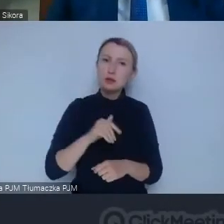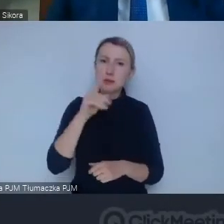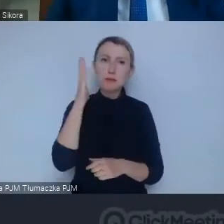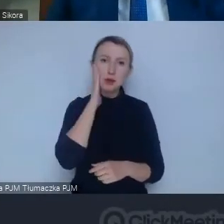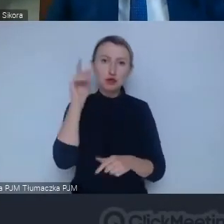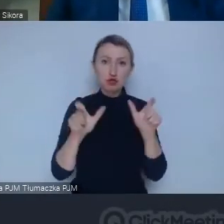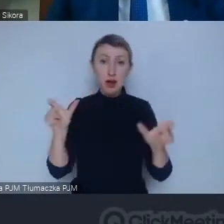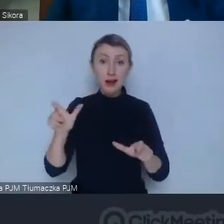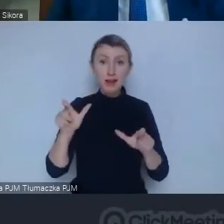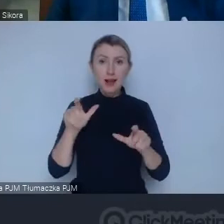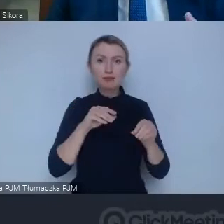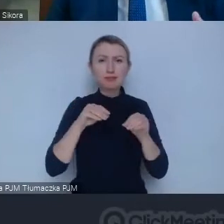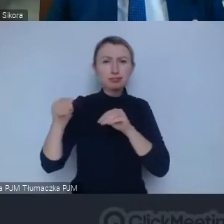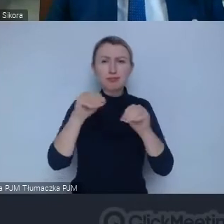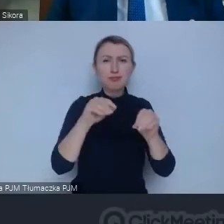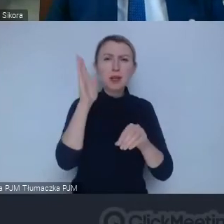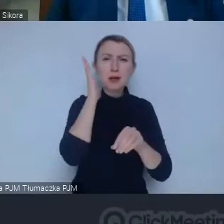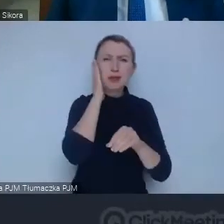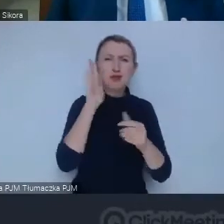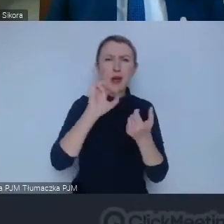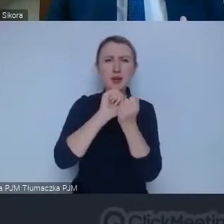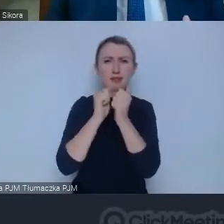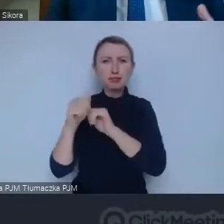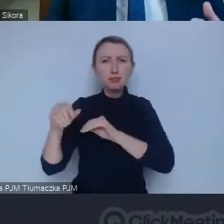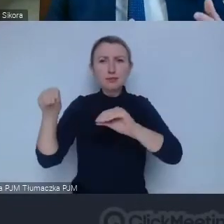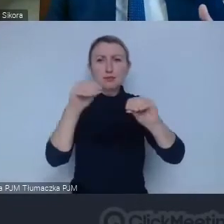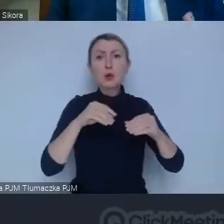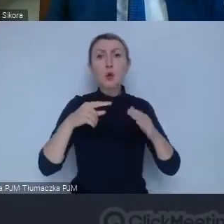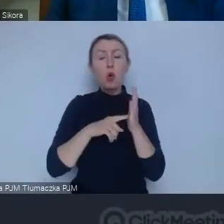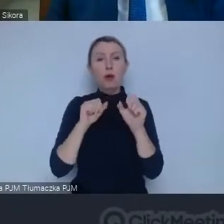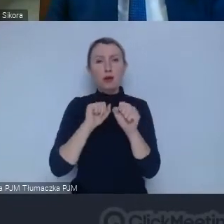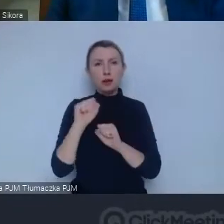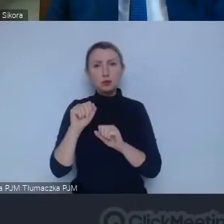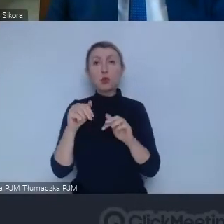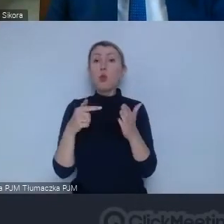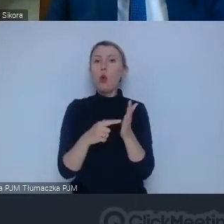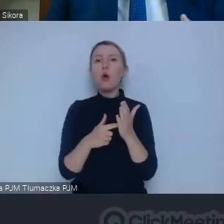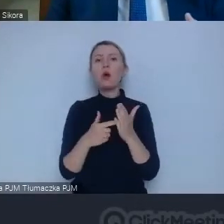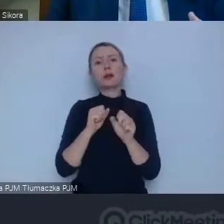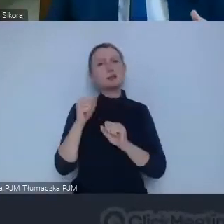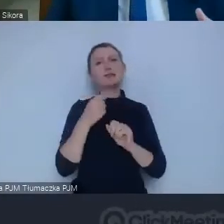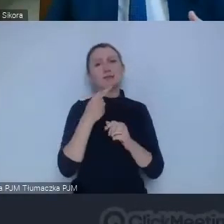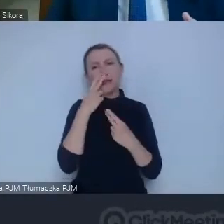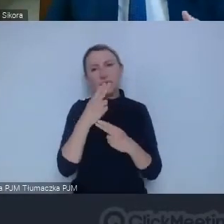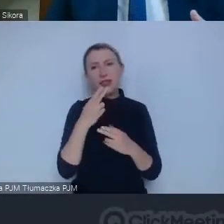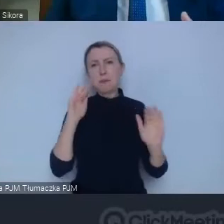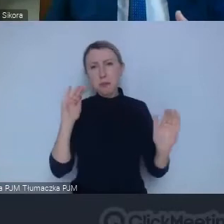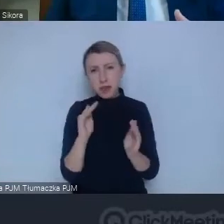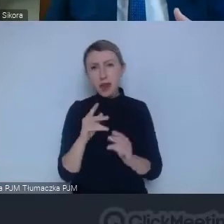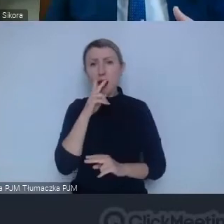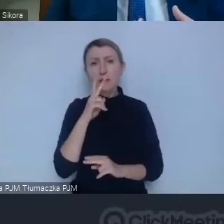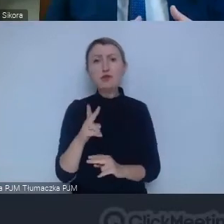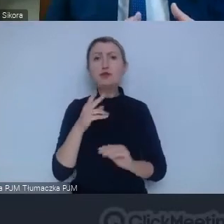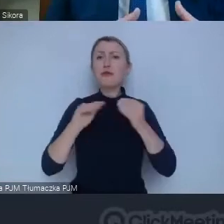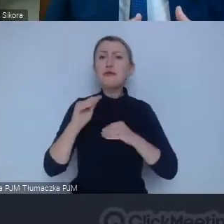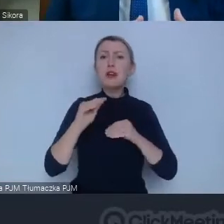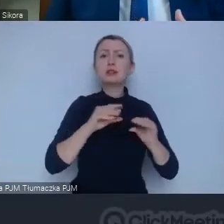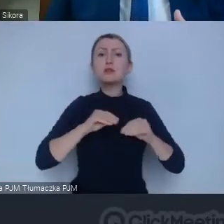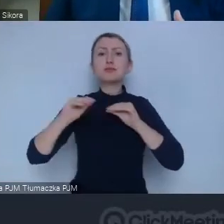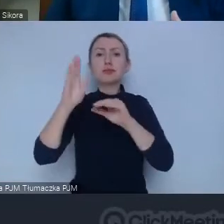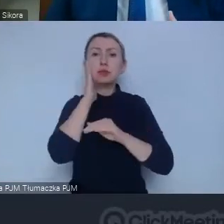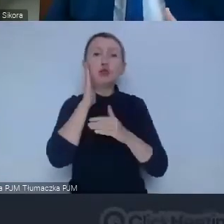tej migracji, która jest u nas, która oczywiście ma tendencję ujemną, ale my zauważamy większą migrację